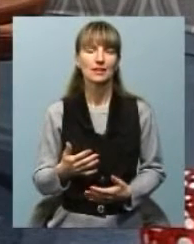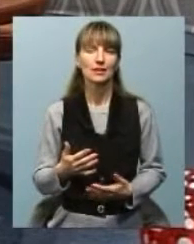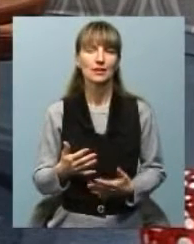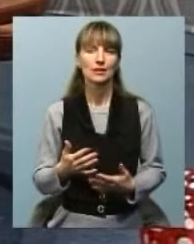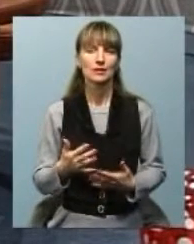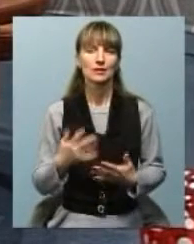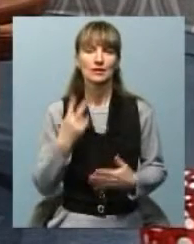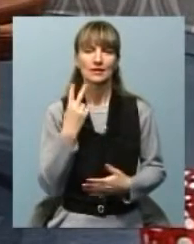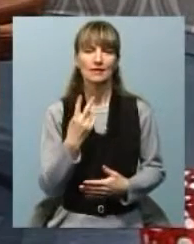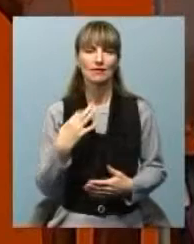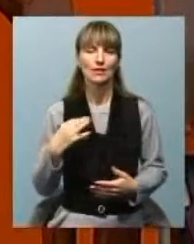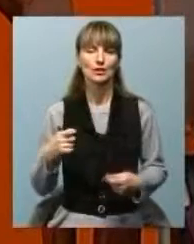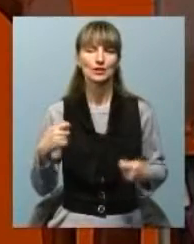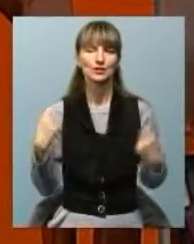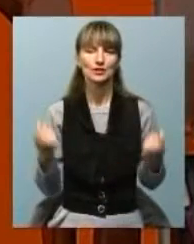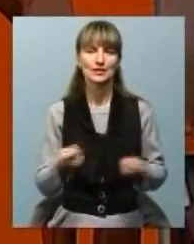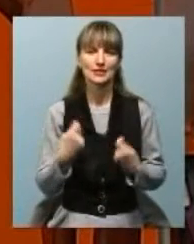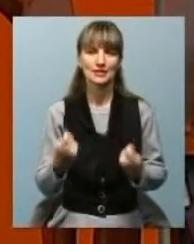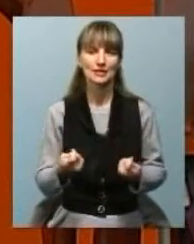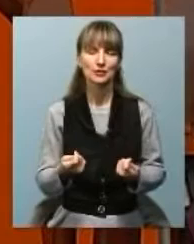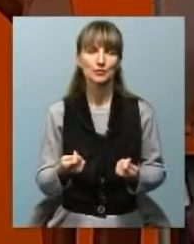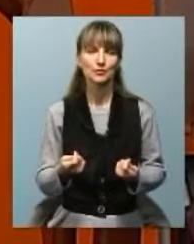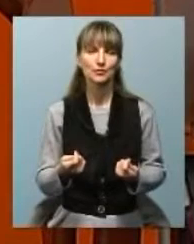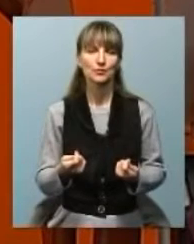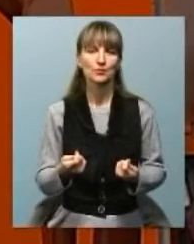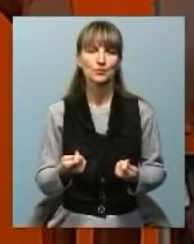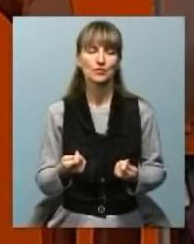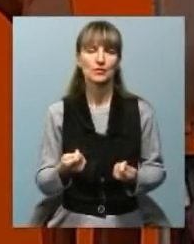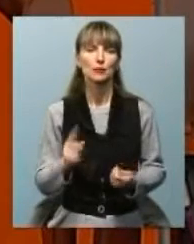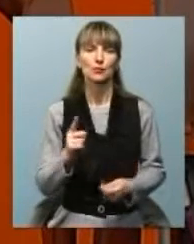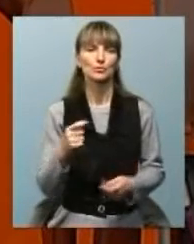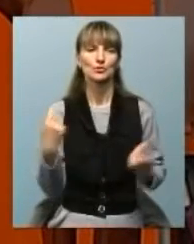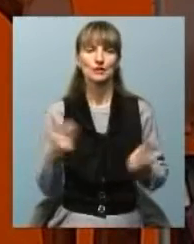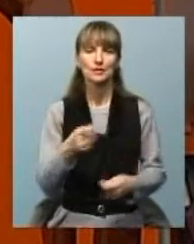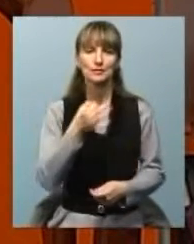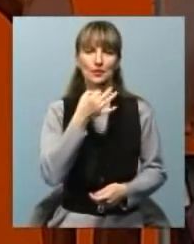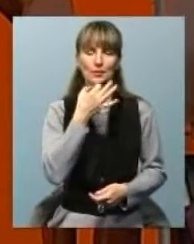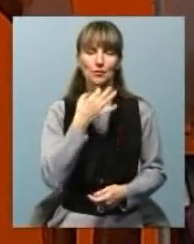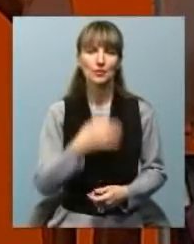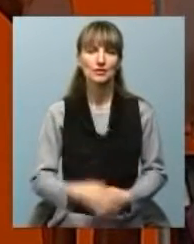більше джинси. А чому саме джинси тобі подобаються?